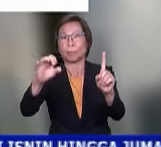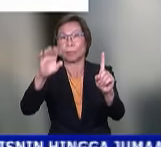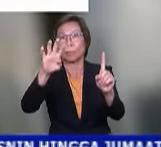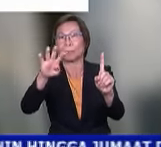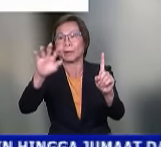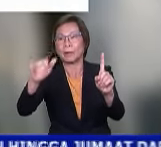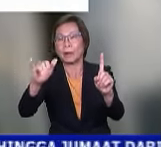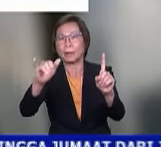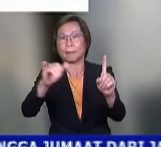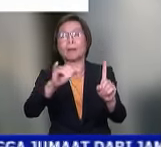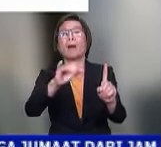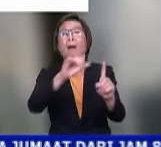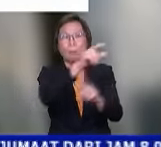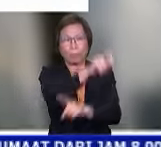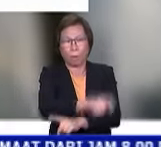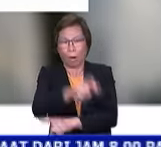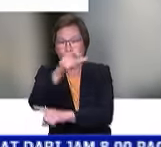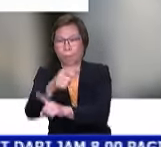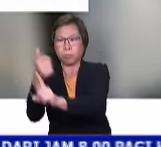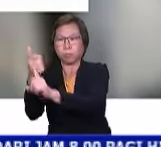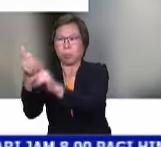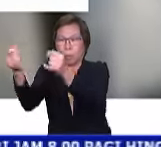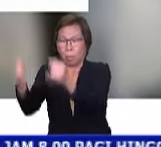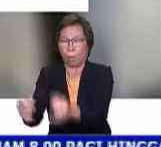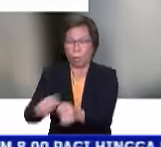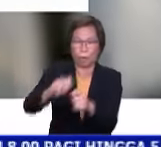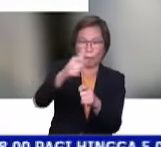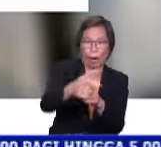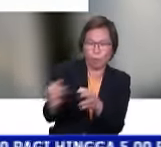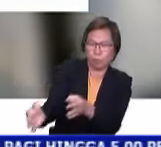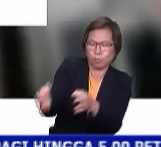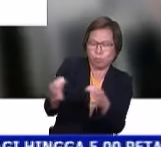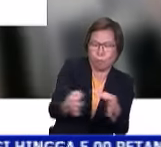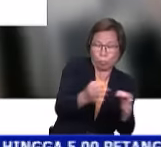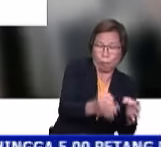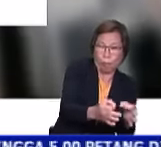108,846 pelanggan individu dengan jumlah pembiayaan tertunggak sebanyak